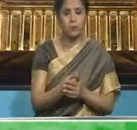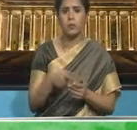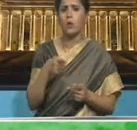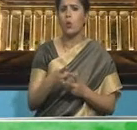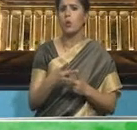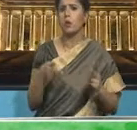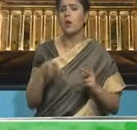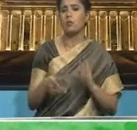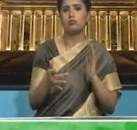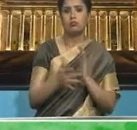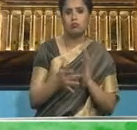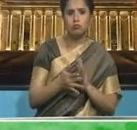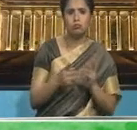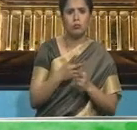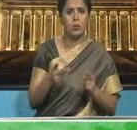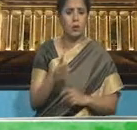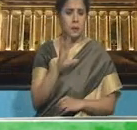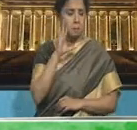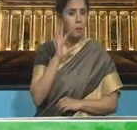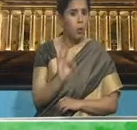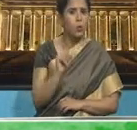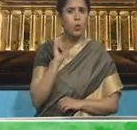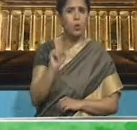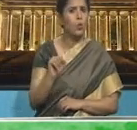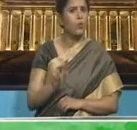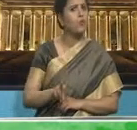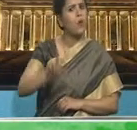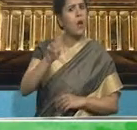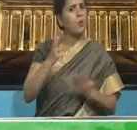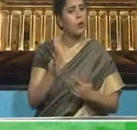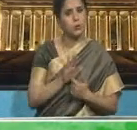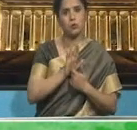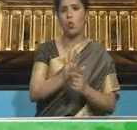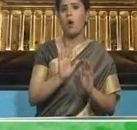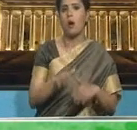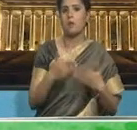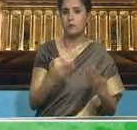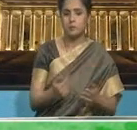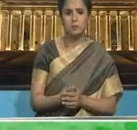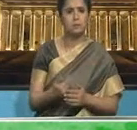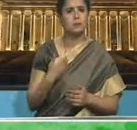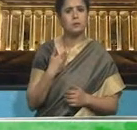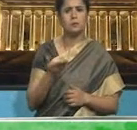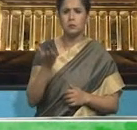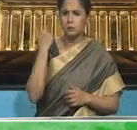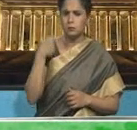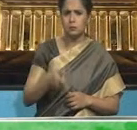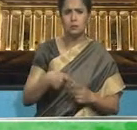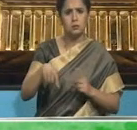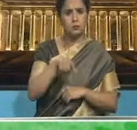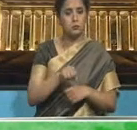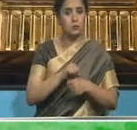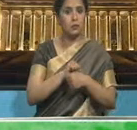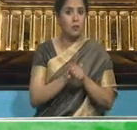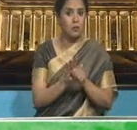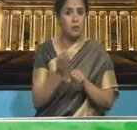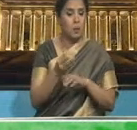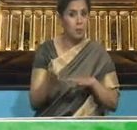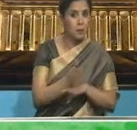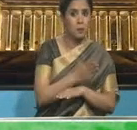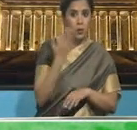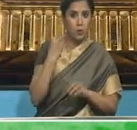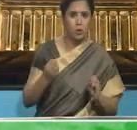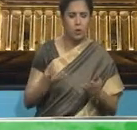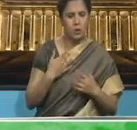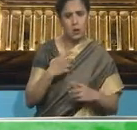की महत्वपूर्ण भूमिका को रेखांकित किया गया है। हमें कोविड-19 के शुरुआती दौर में